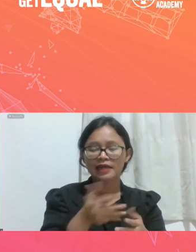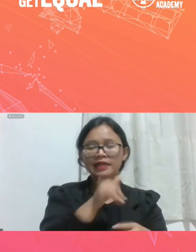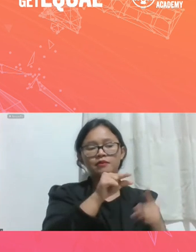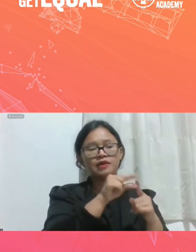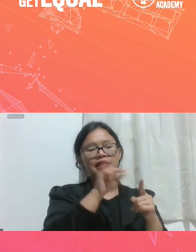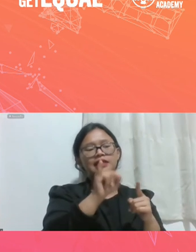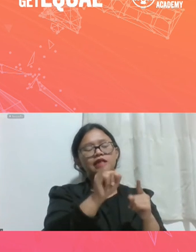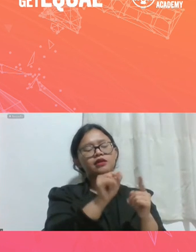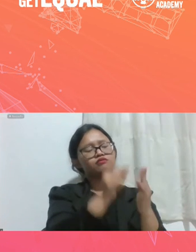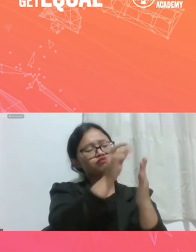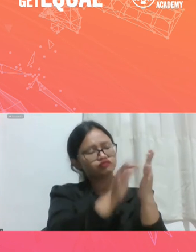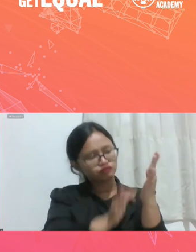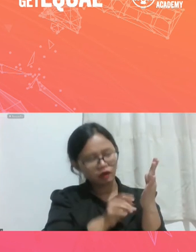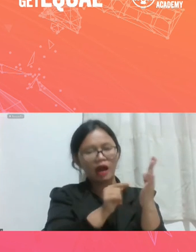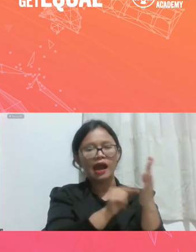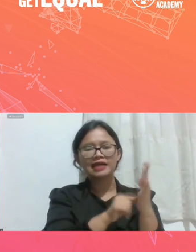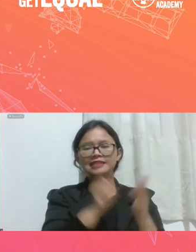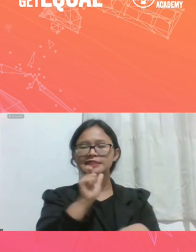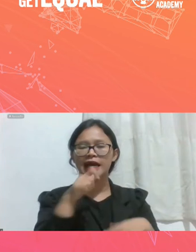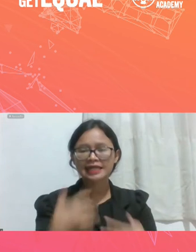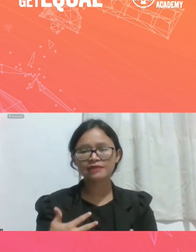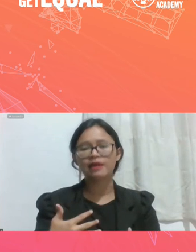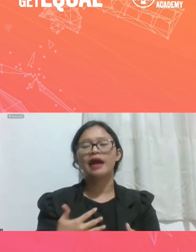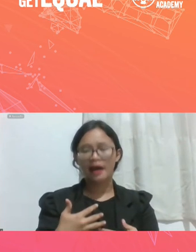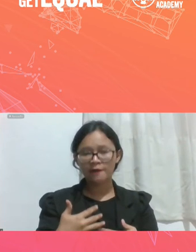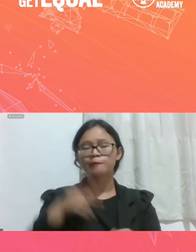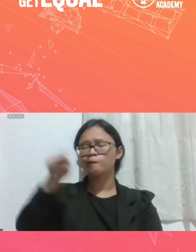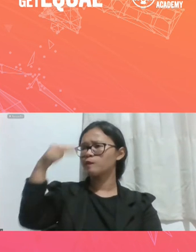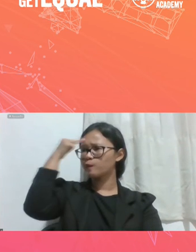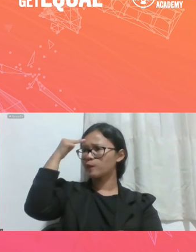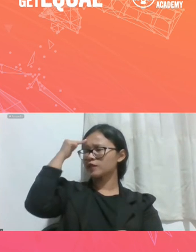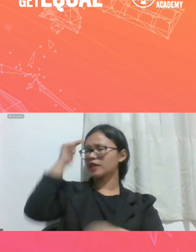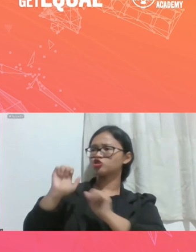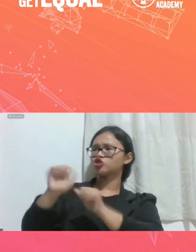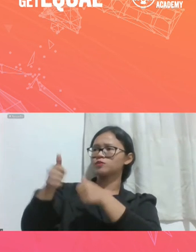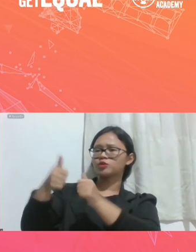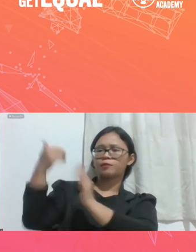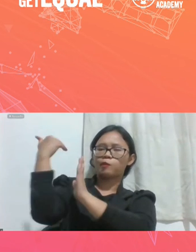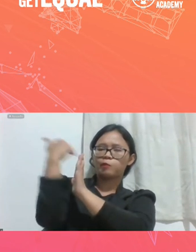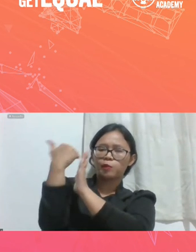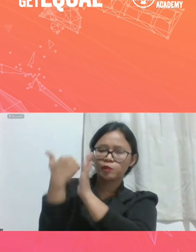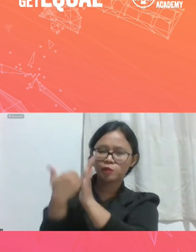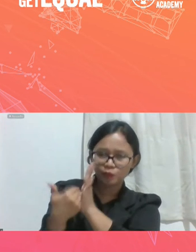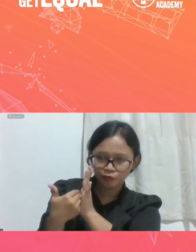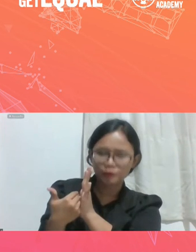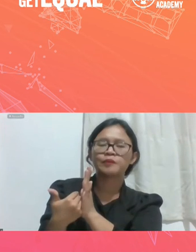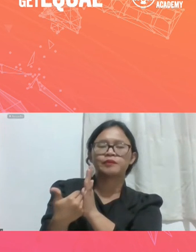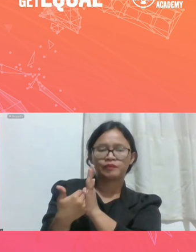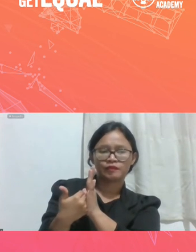terkait bagaimana kesiapan daripada pemerintah dalam penyiapan kalau law enforcement.